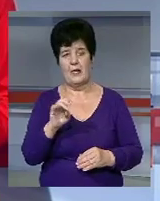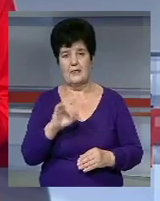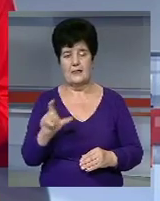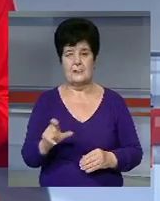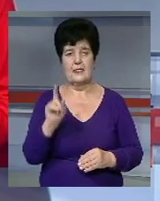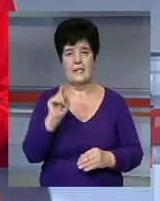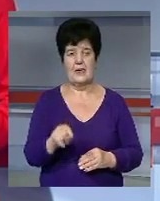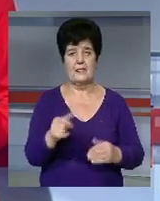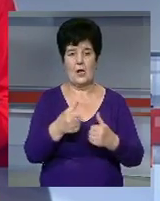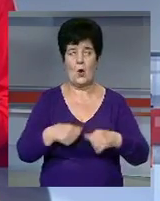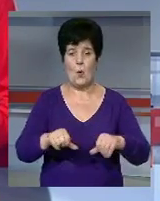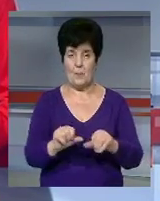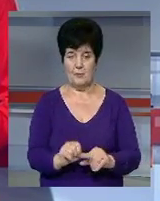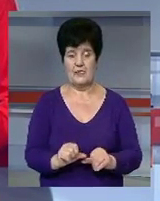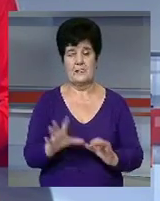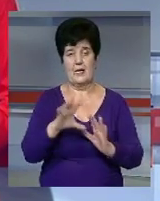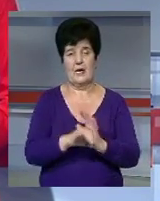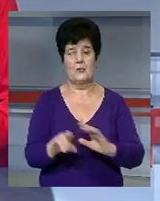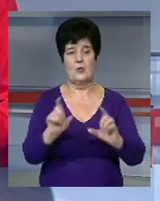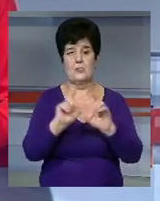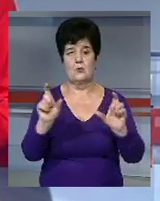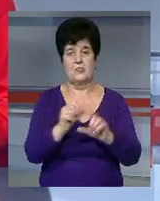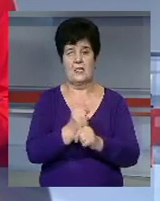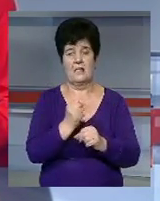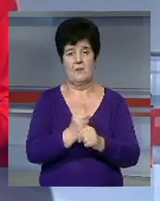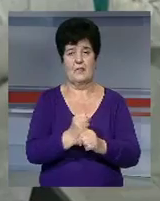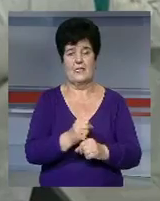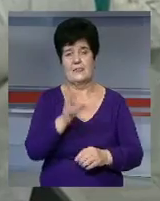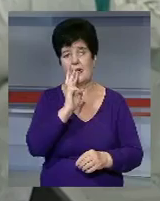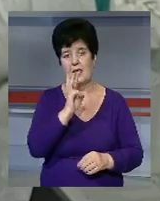o comisie din cadrul instituției în care activează salariatul.